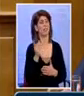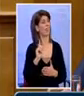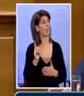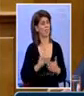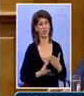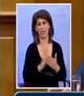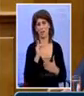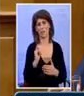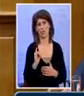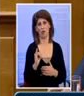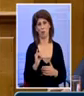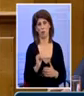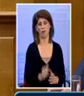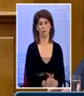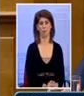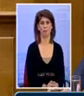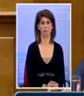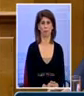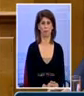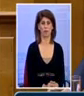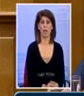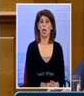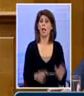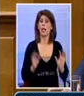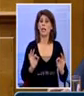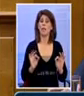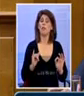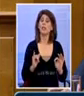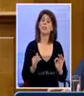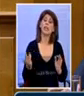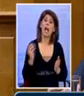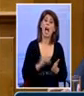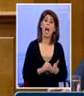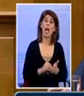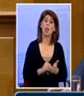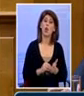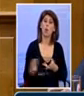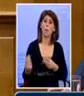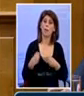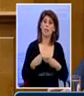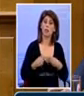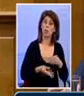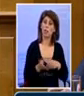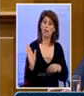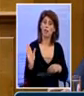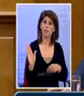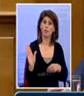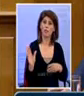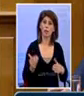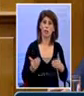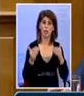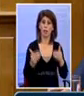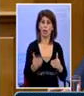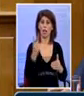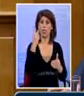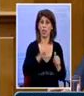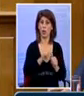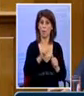ανάπτυξη ακόμα. Και βεβαίως τι άλλο αφήσατε, φεύγοντας, παρατείνοντας για 2 μόλις